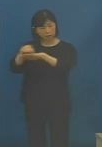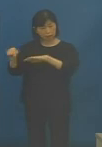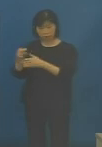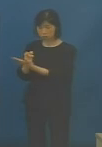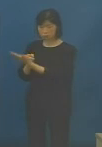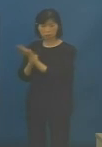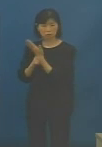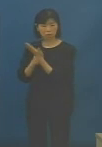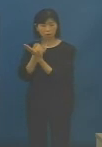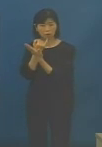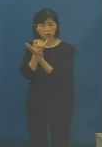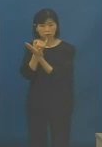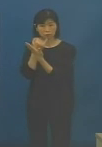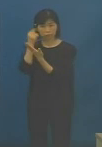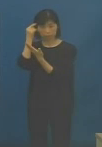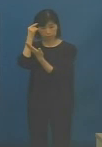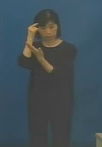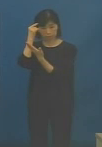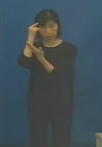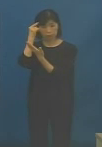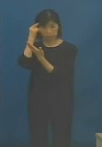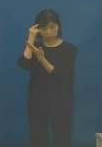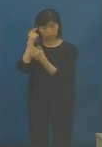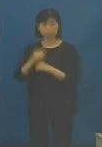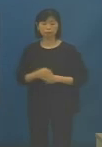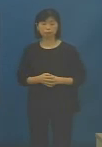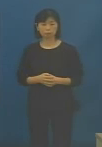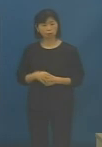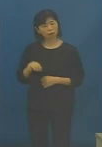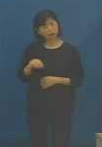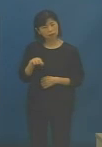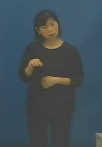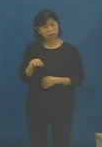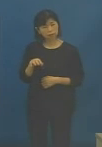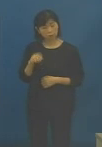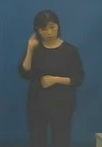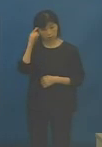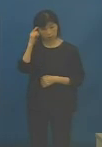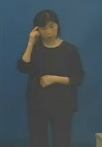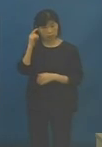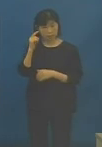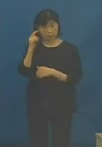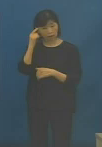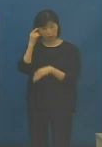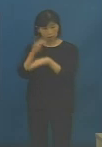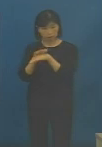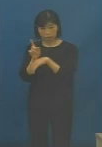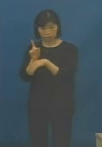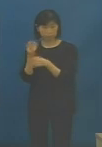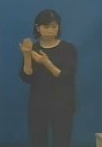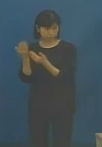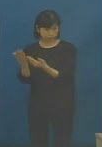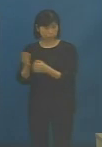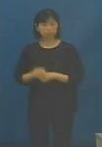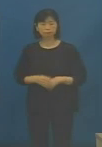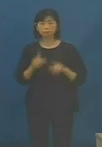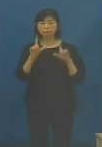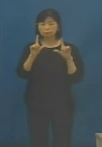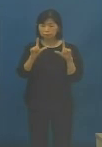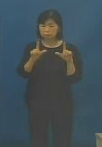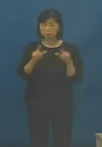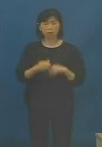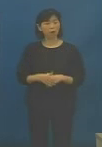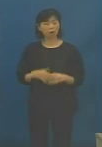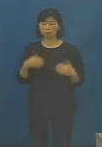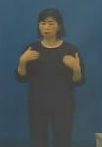もいいんじゃないかというように考えてもしまうのですが、そのあたり知事はどのようにお考えでしょうか。 そこはちょっとわからないですね。